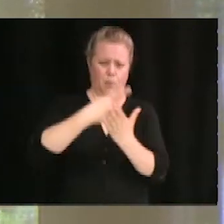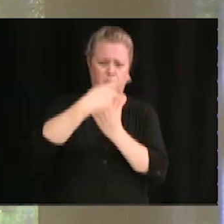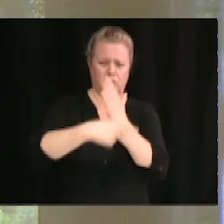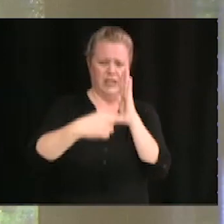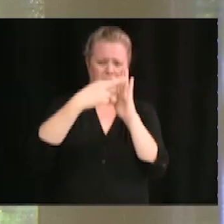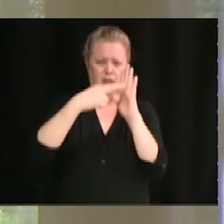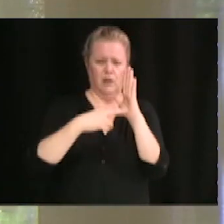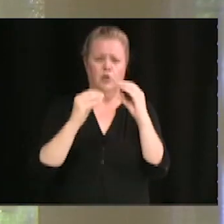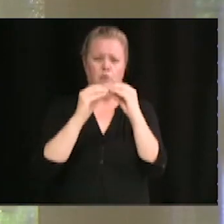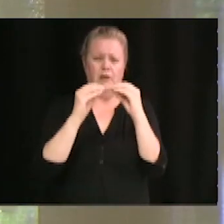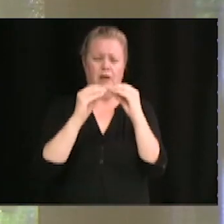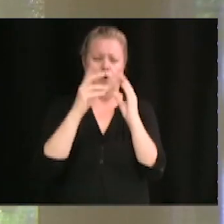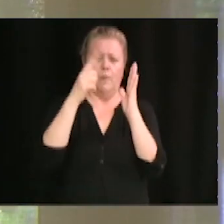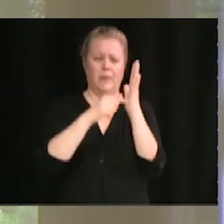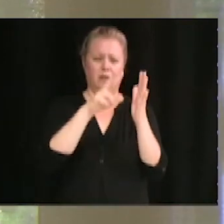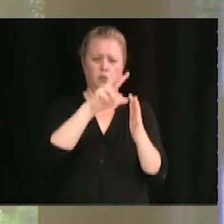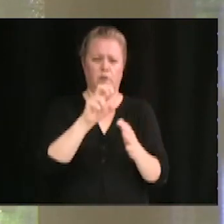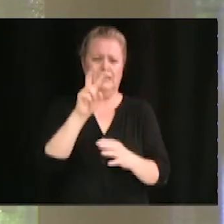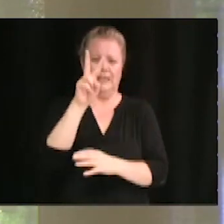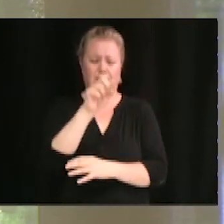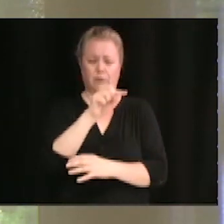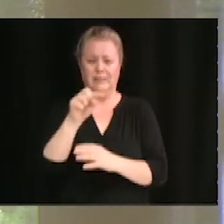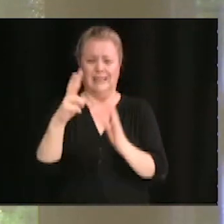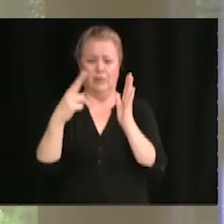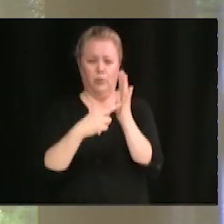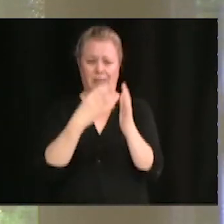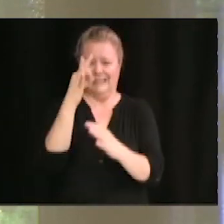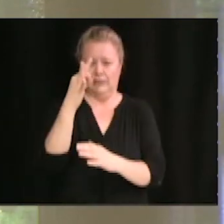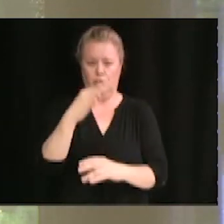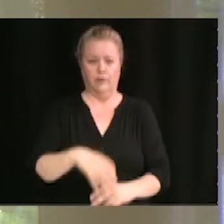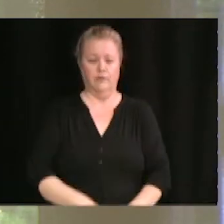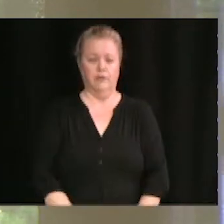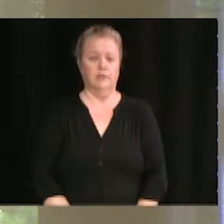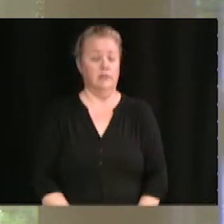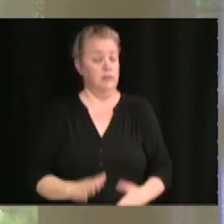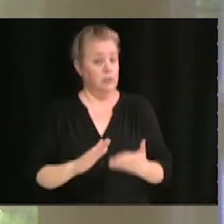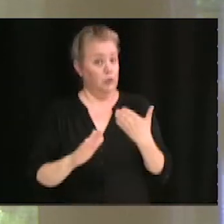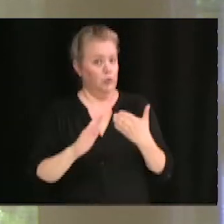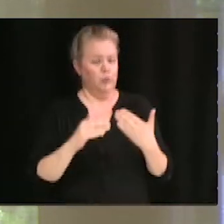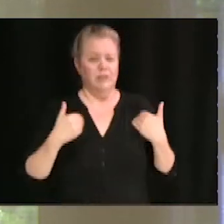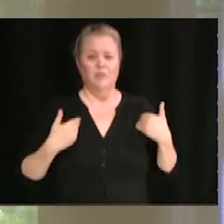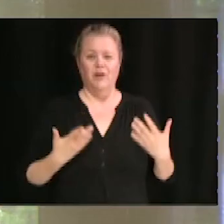1302-2019. Excusez-moi.